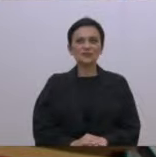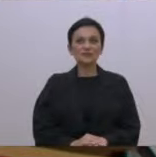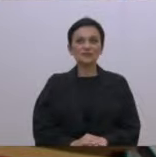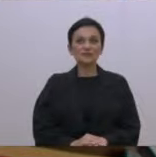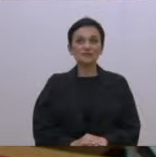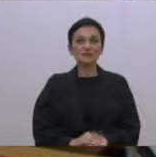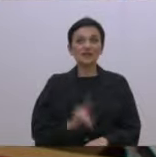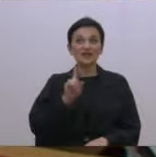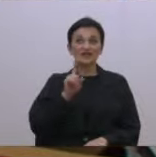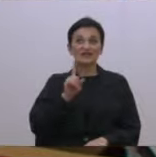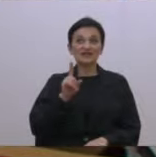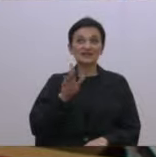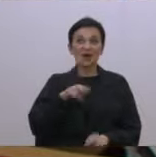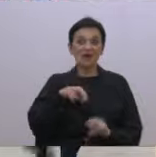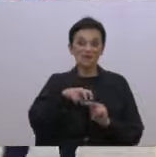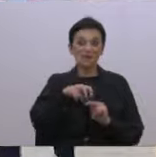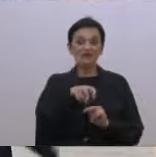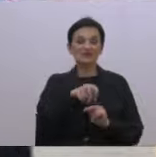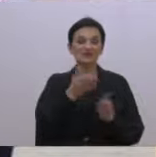რაფექსზე შემოდის ბატონი არჩილი.